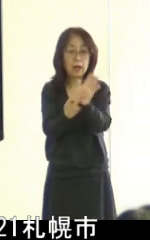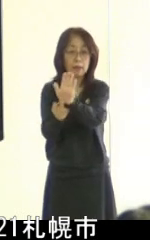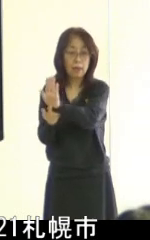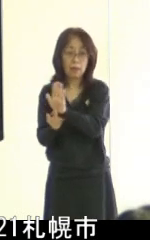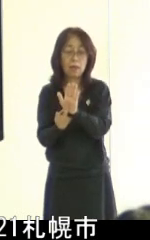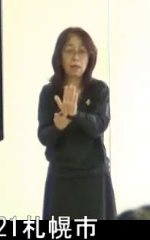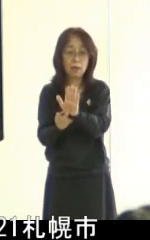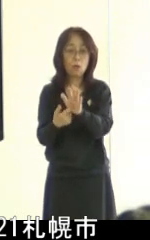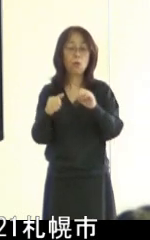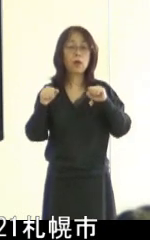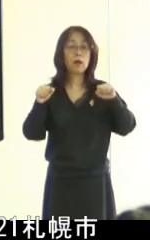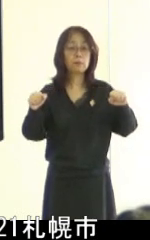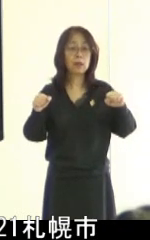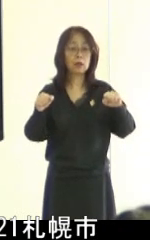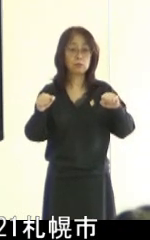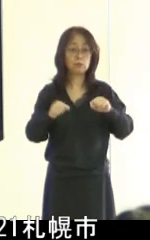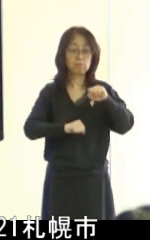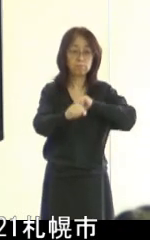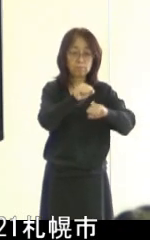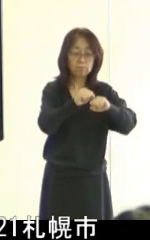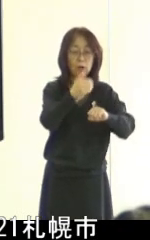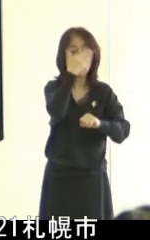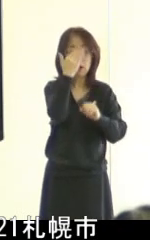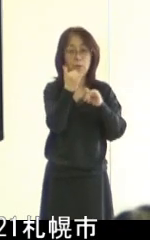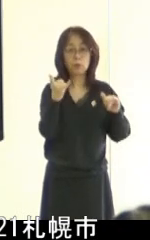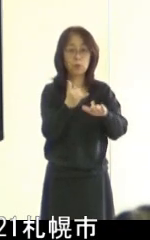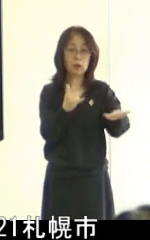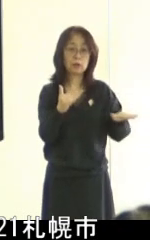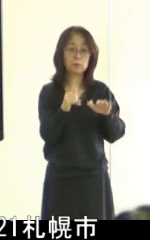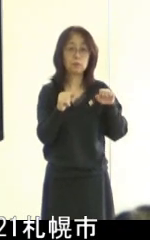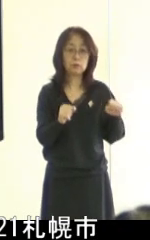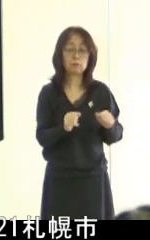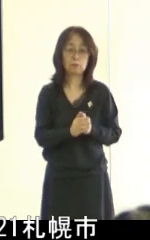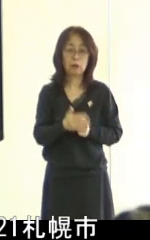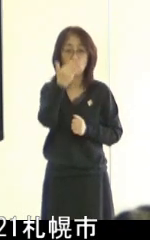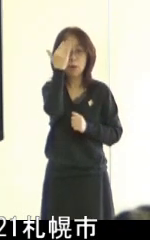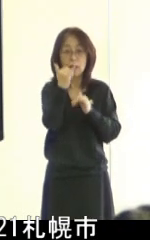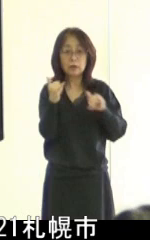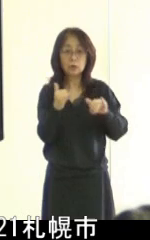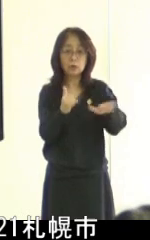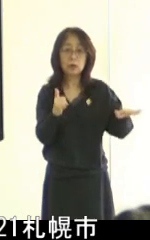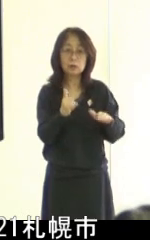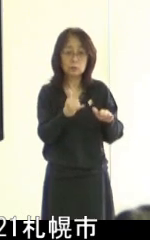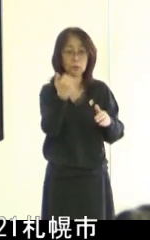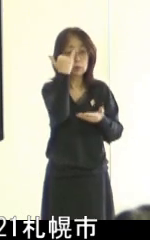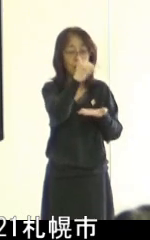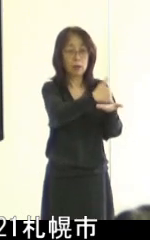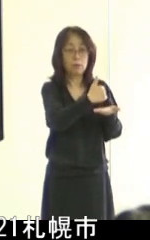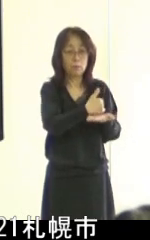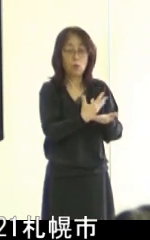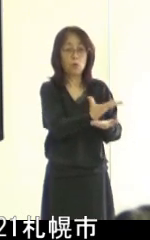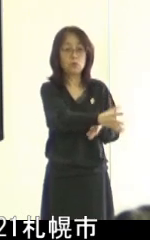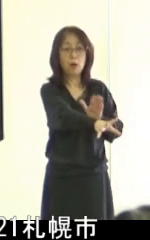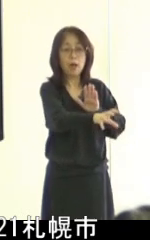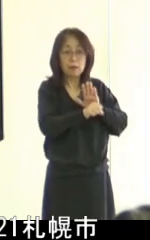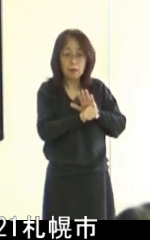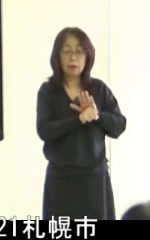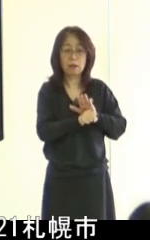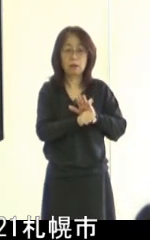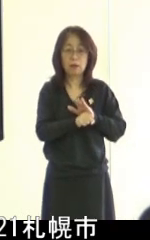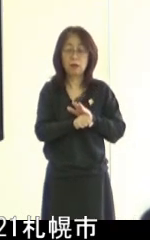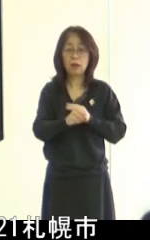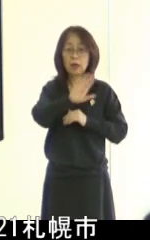若者がたくさんございますこうした若い人たちの声を踏まえまして飛行の非常事態宣言